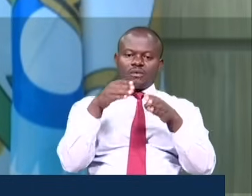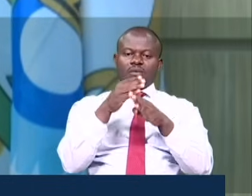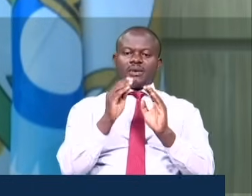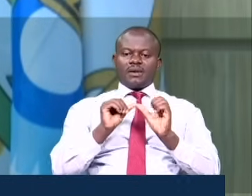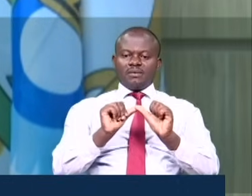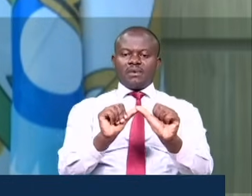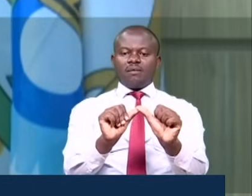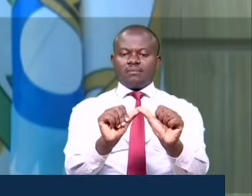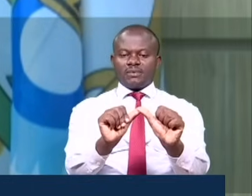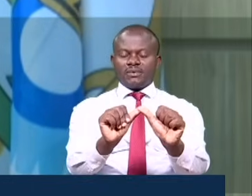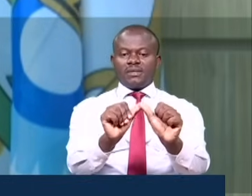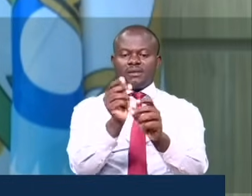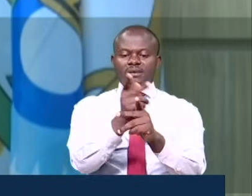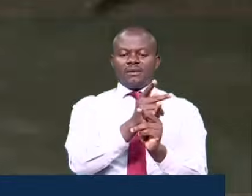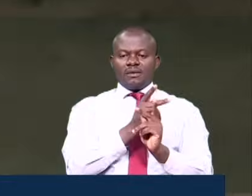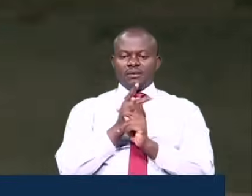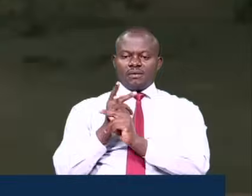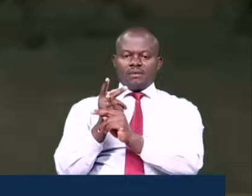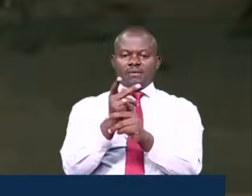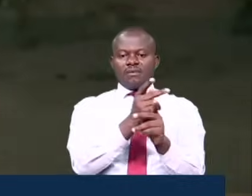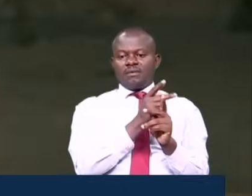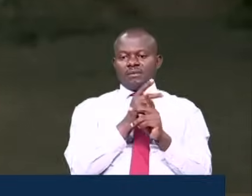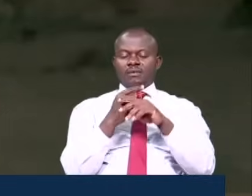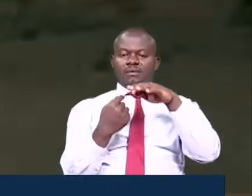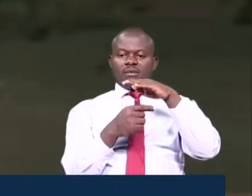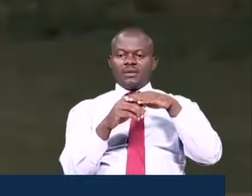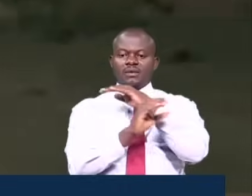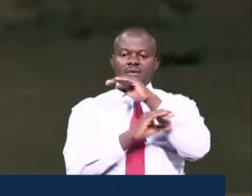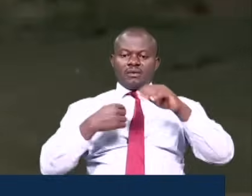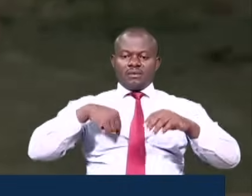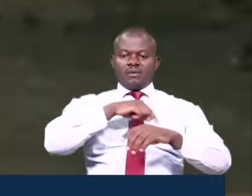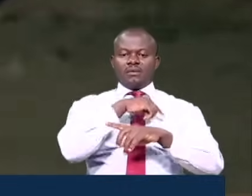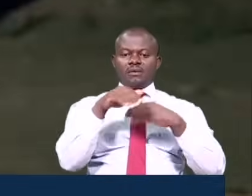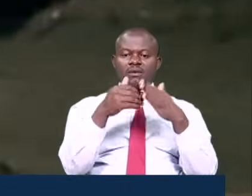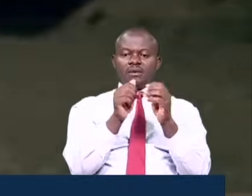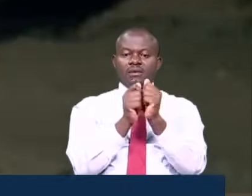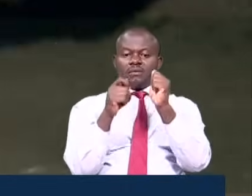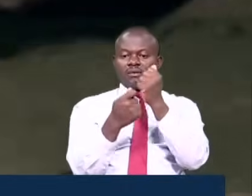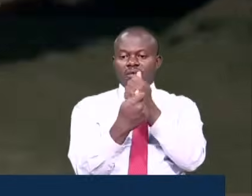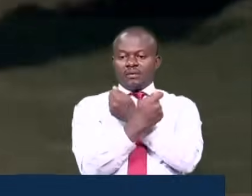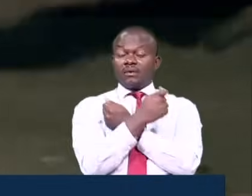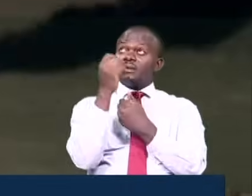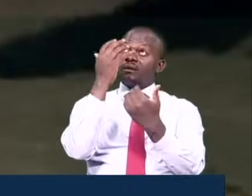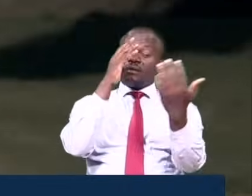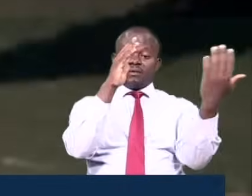ibiramba hitawe ku miterere y'igihugu cyacu no ku mihindagurikire